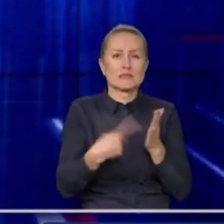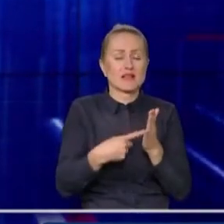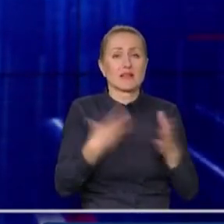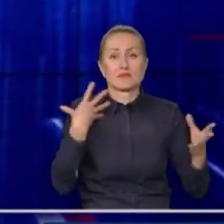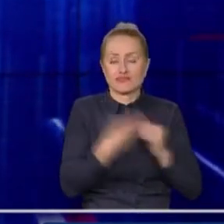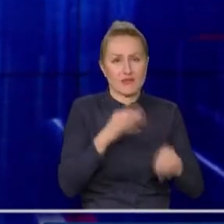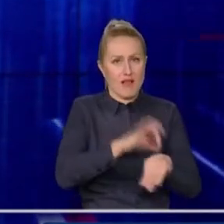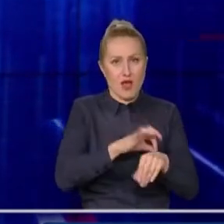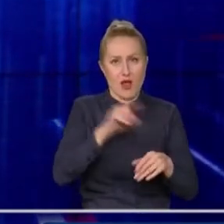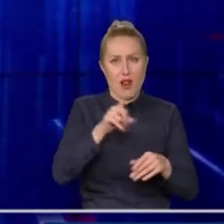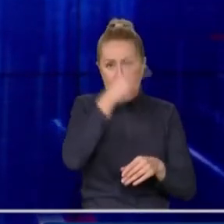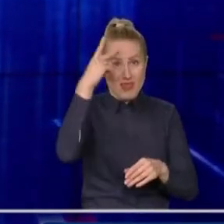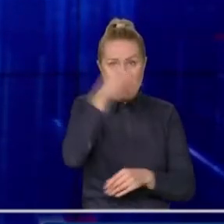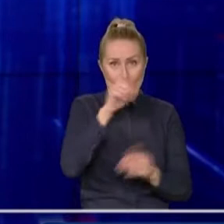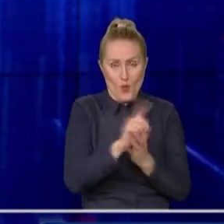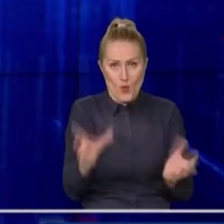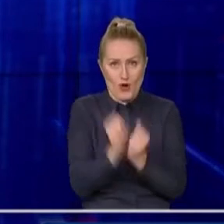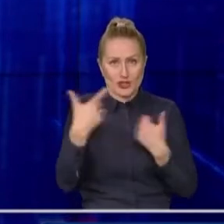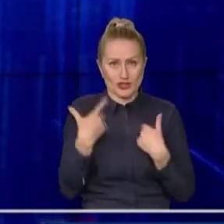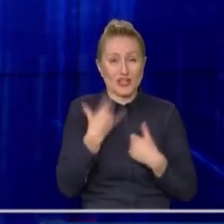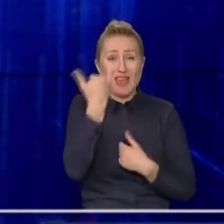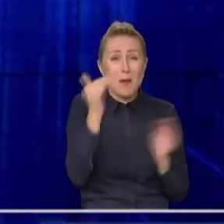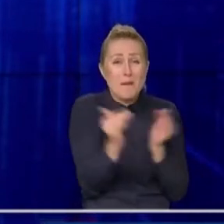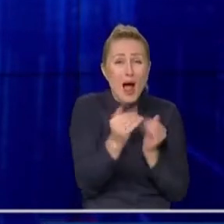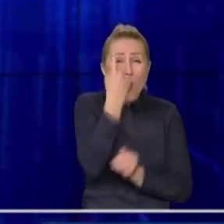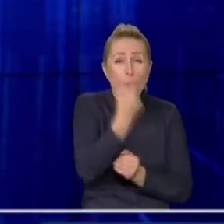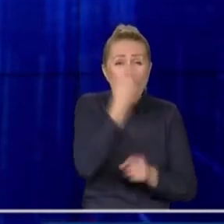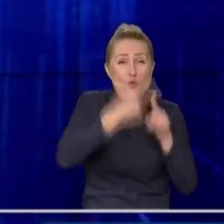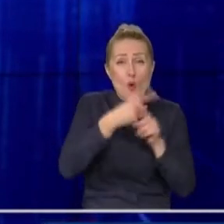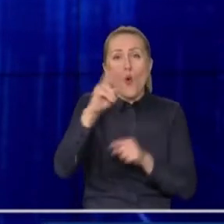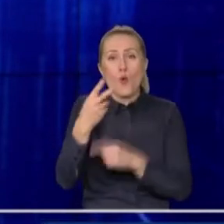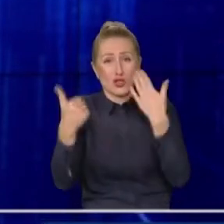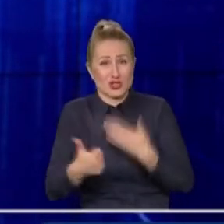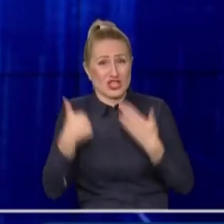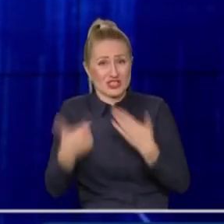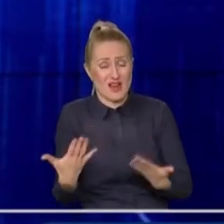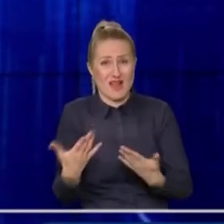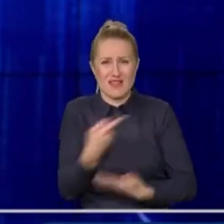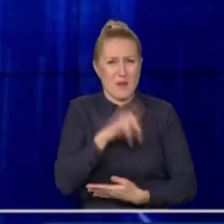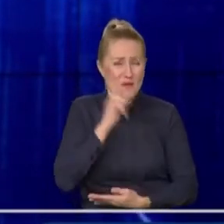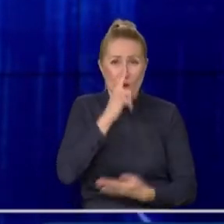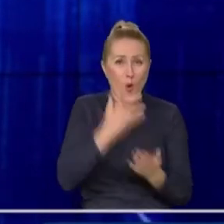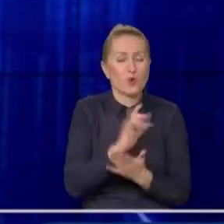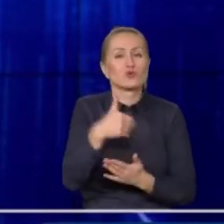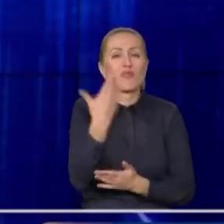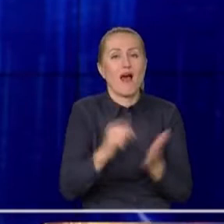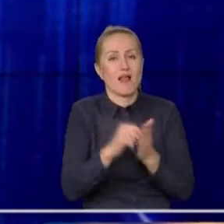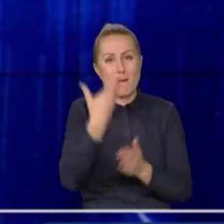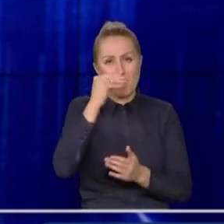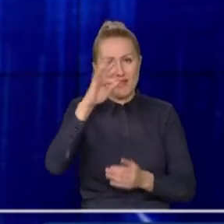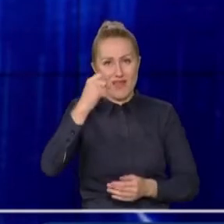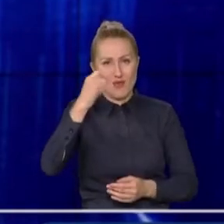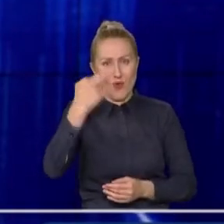lekarze litewscy uratowali tym dzieciom życie. Jedno z nich miało 1,5 roku, drugie 6 lat. Okazuje się, że dano im metadon, czyli